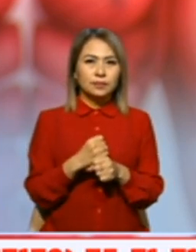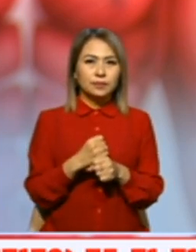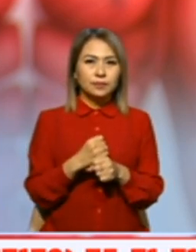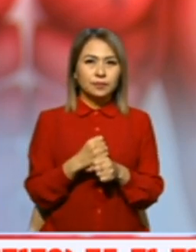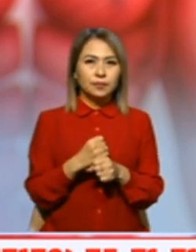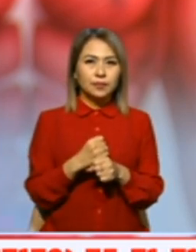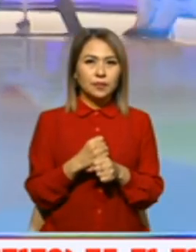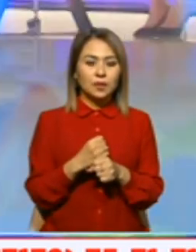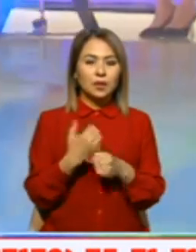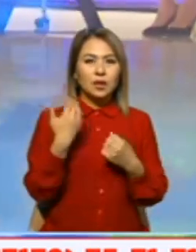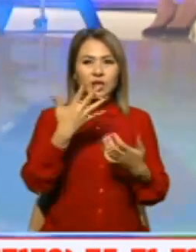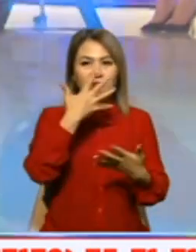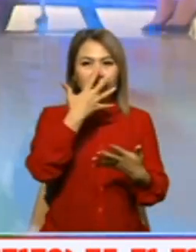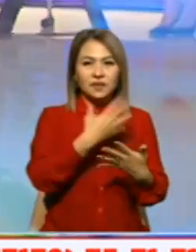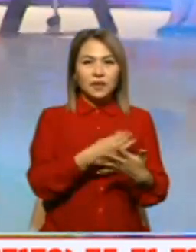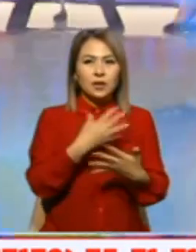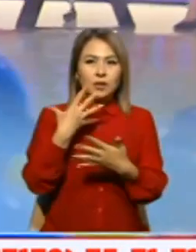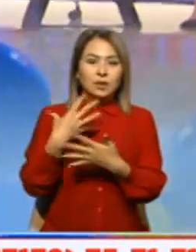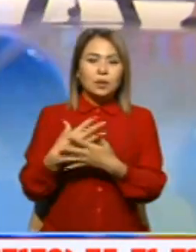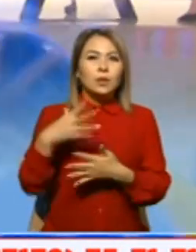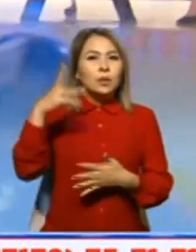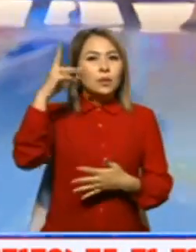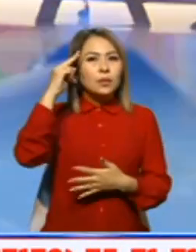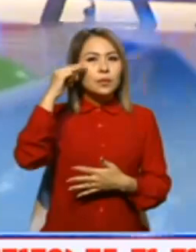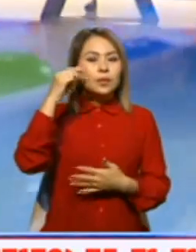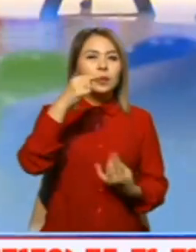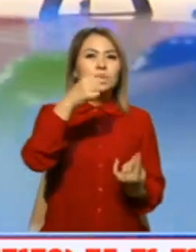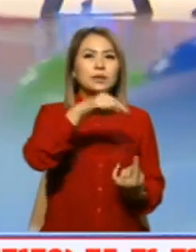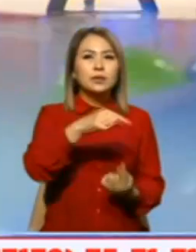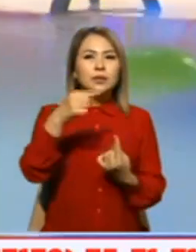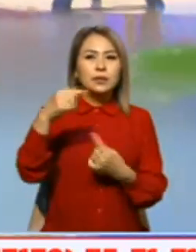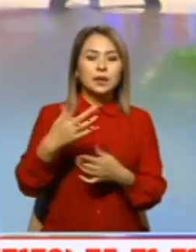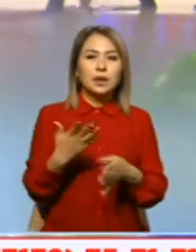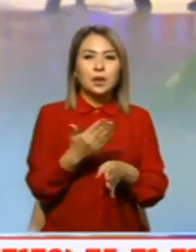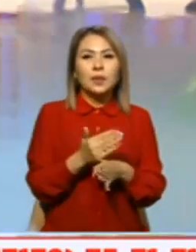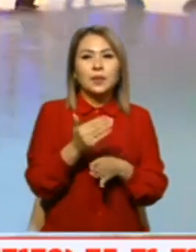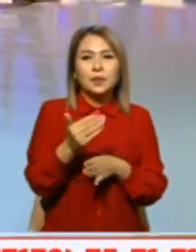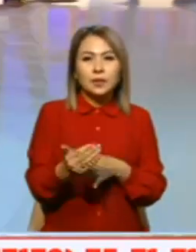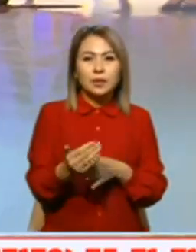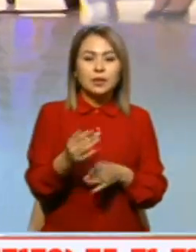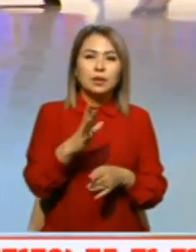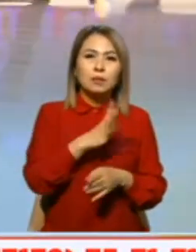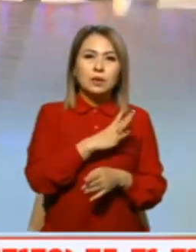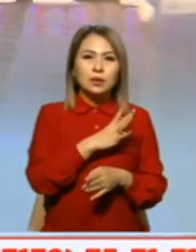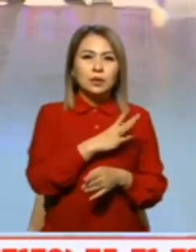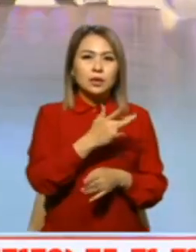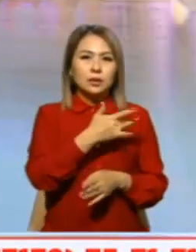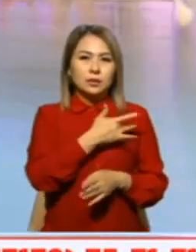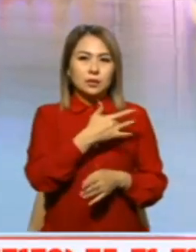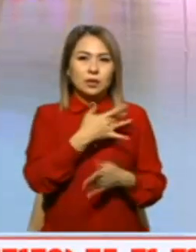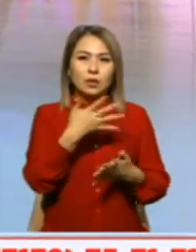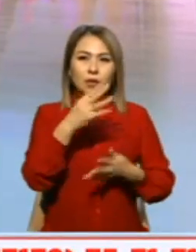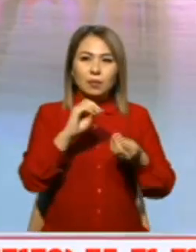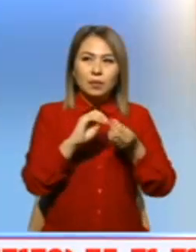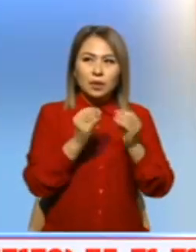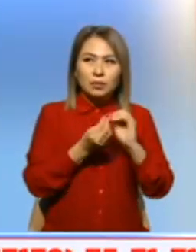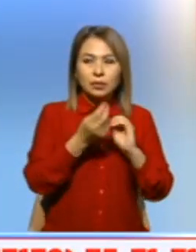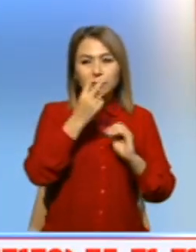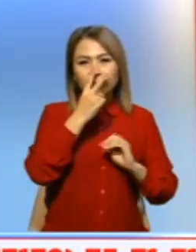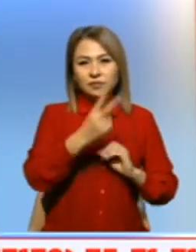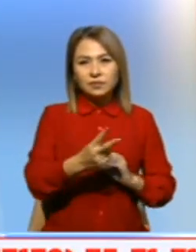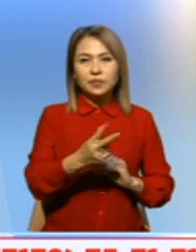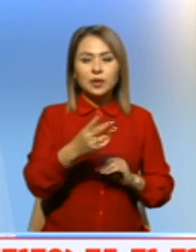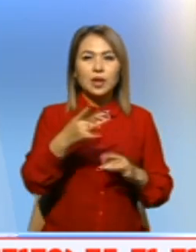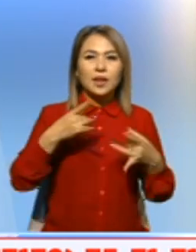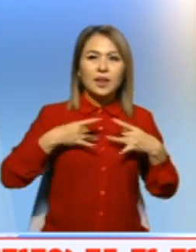маркерлеріне қараймыз, өсу дамуы мерзіміне сай ма, егер де кешеуілде болып жатса, болмаса жүректерінде бір ақау болып жатса, орталық